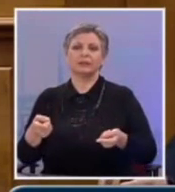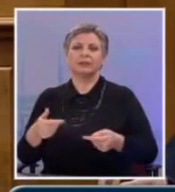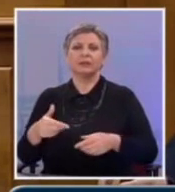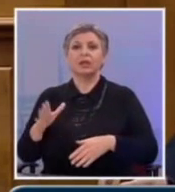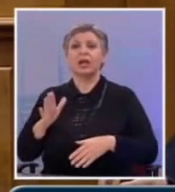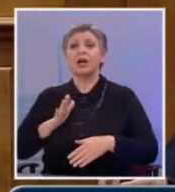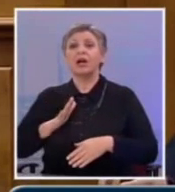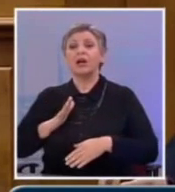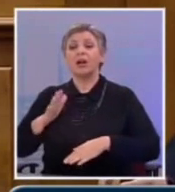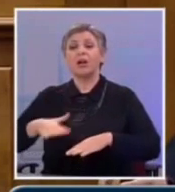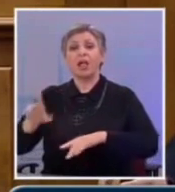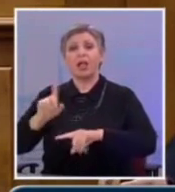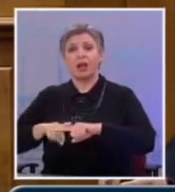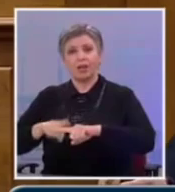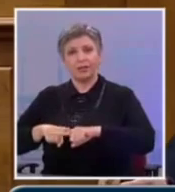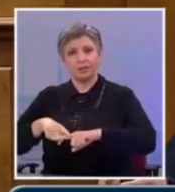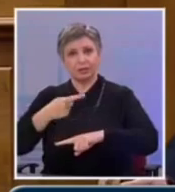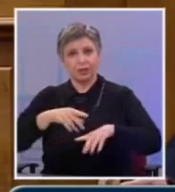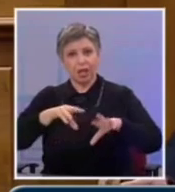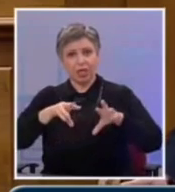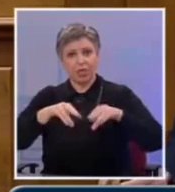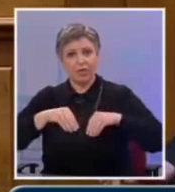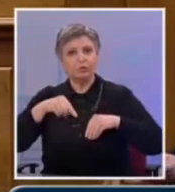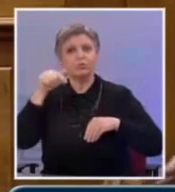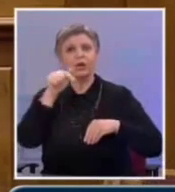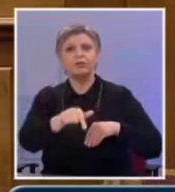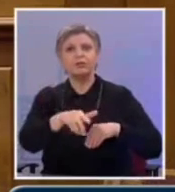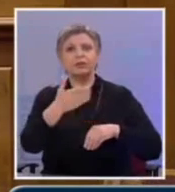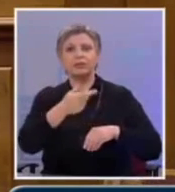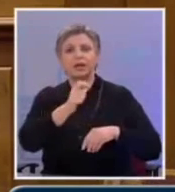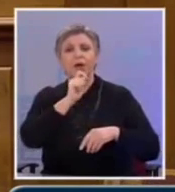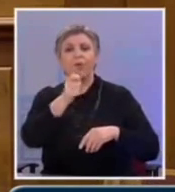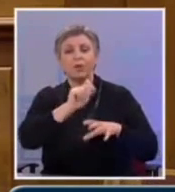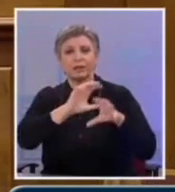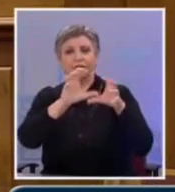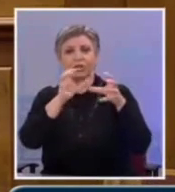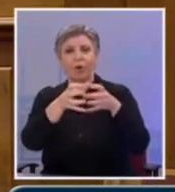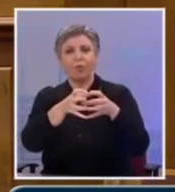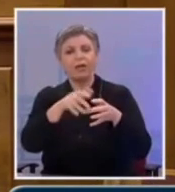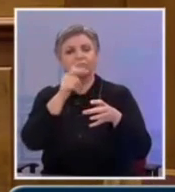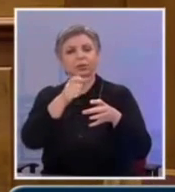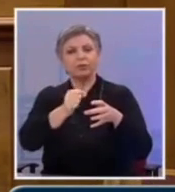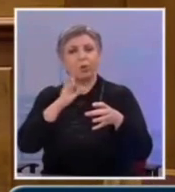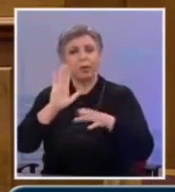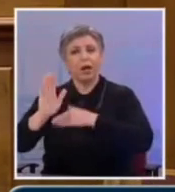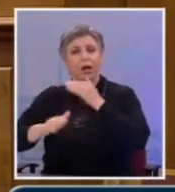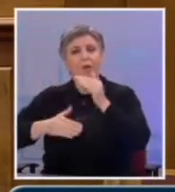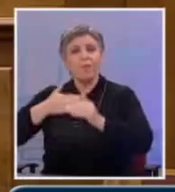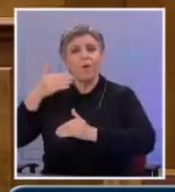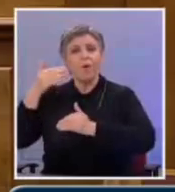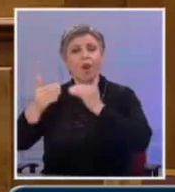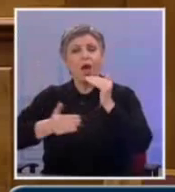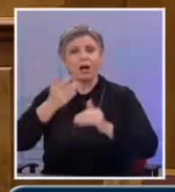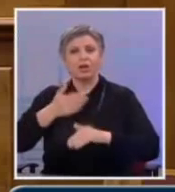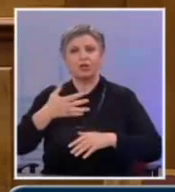σ αυτή τη γερασμένη και διεφθαρμένη πολιτική τάξη. Εμείς είμαστε εδώ για να σταματήσουμε